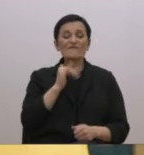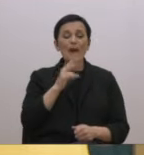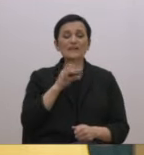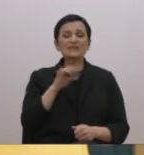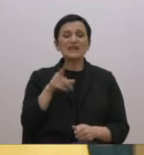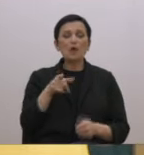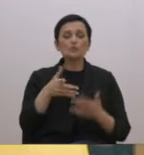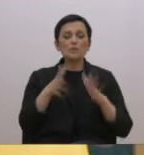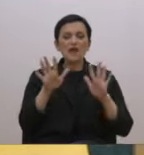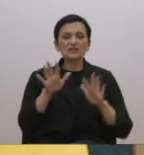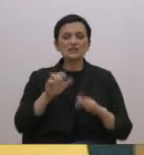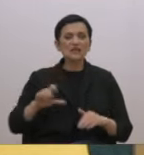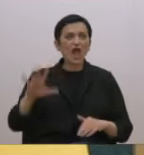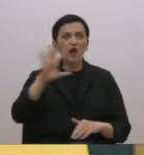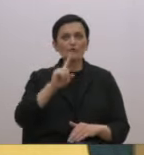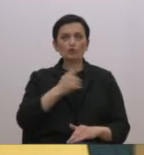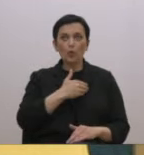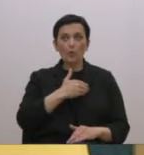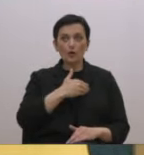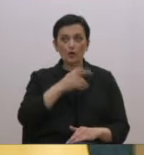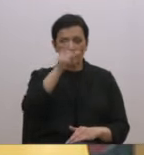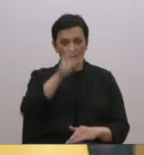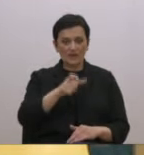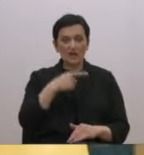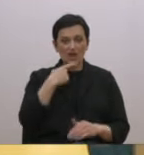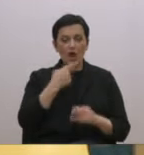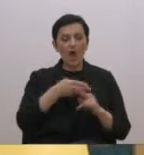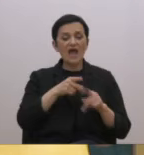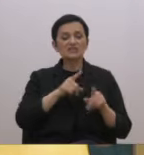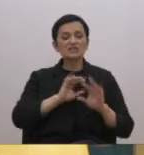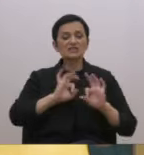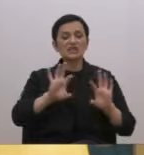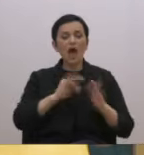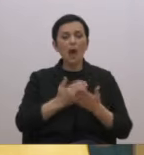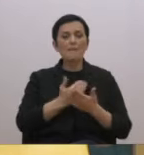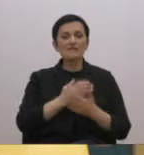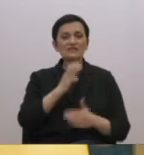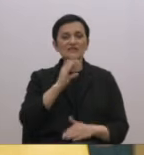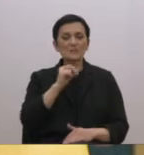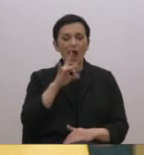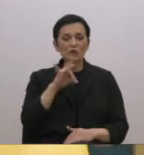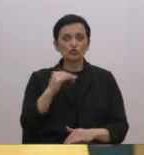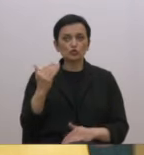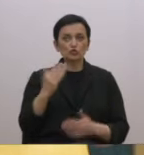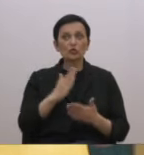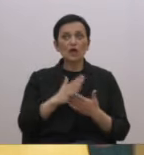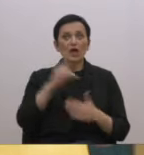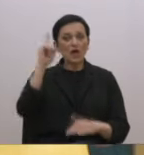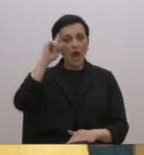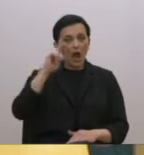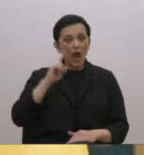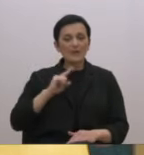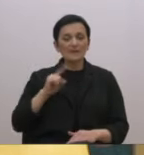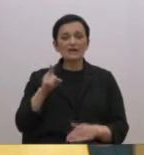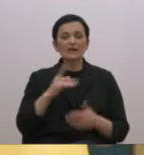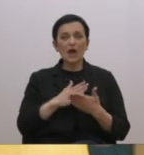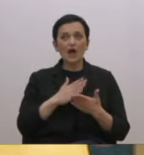გინდათ ხალხო? არ და კაცი ამბობს რომ სპარსული ამბავი არის. არის ებრაელებს აქვთ ასეთი რამე